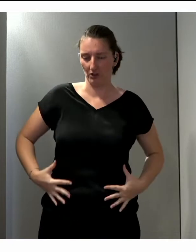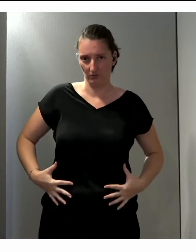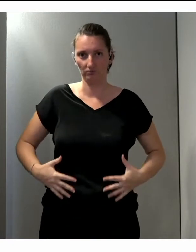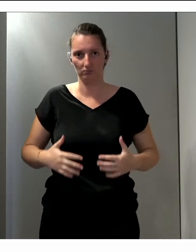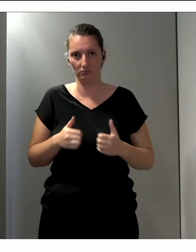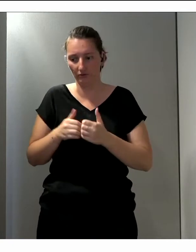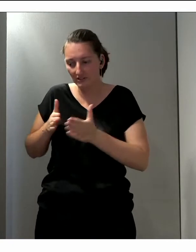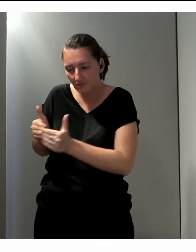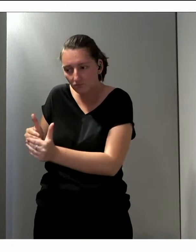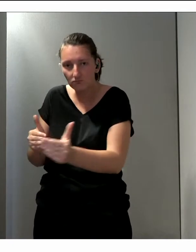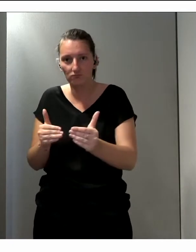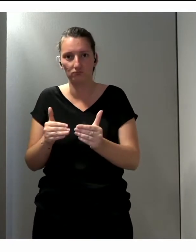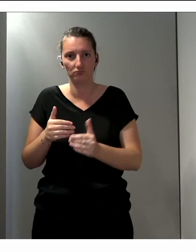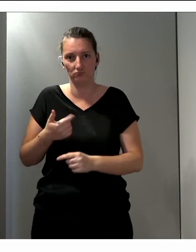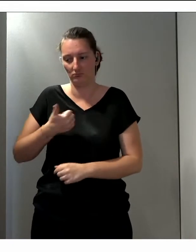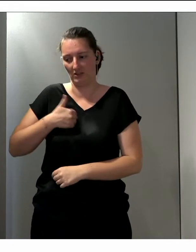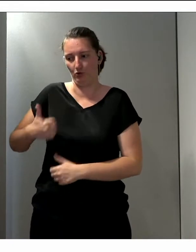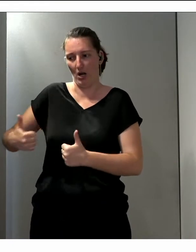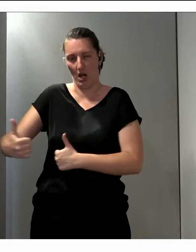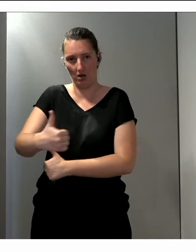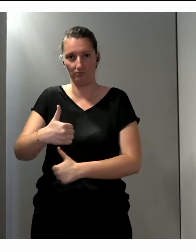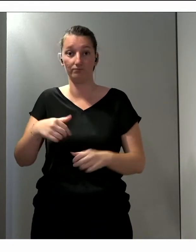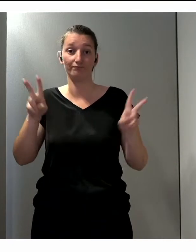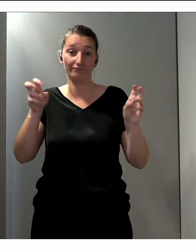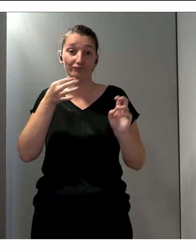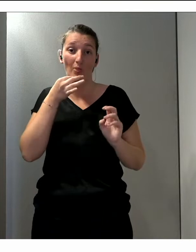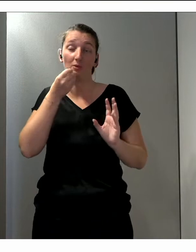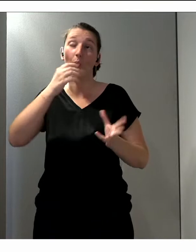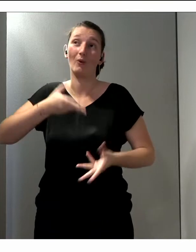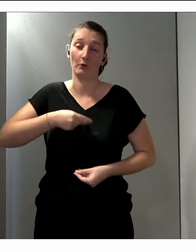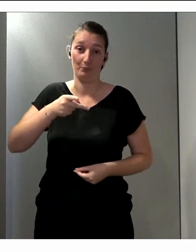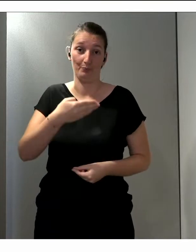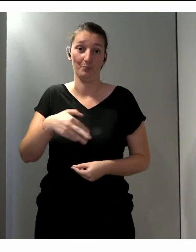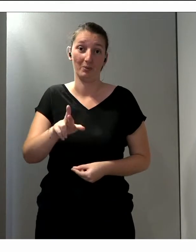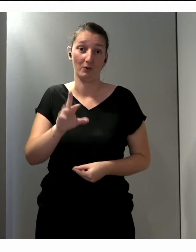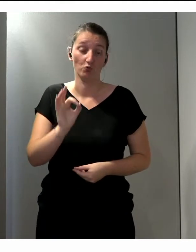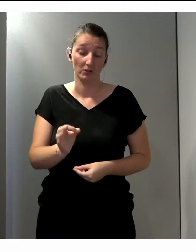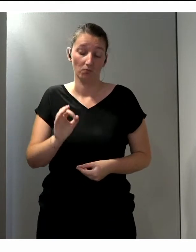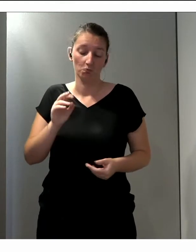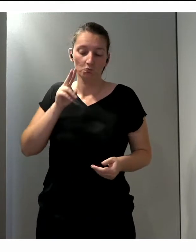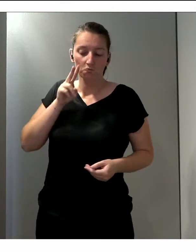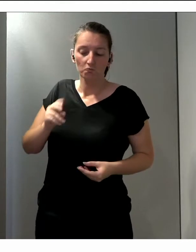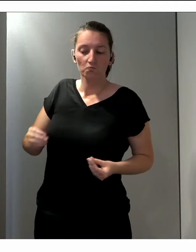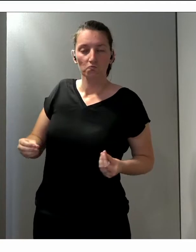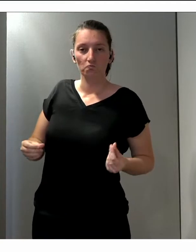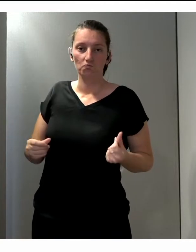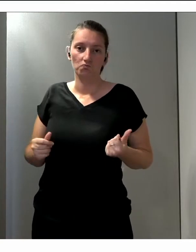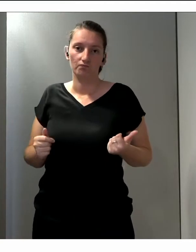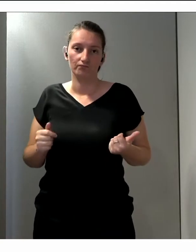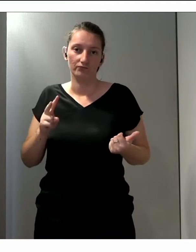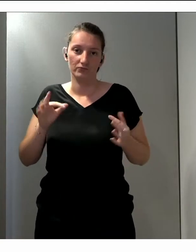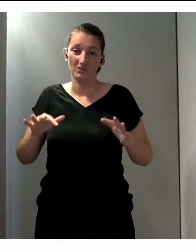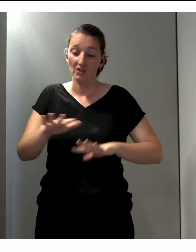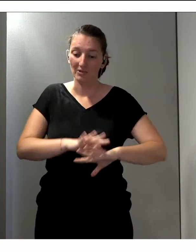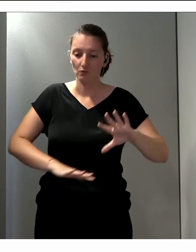coup individuelles et dites PMR. Bon, on a vu qu'elles étaient PMR, mais pas au sens des